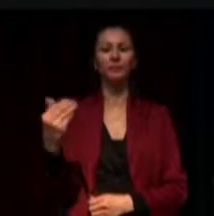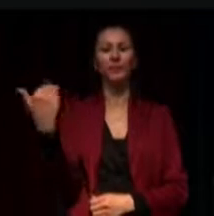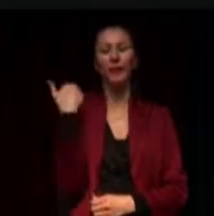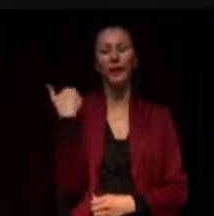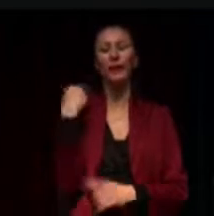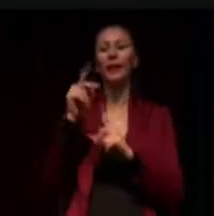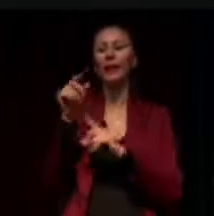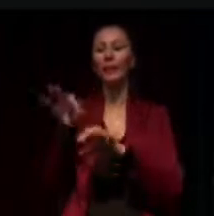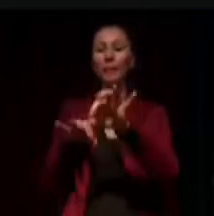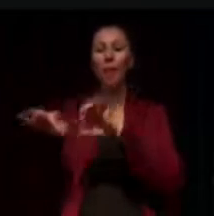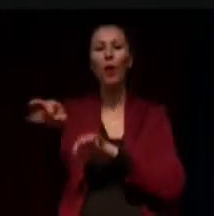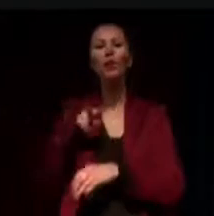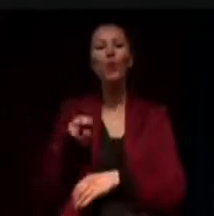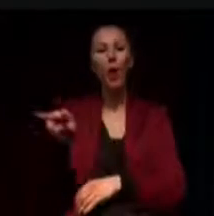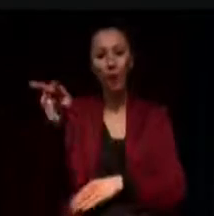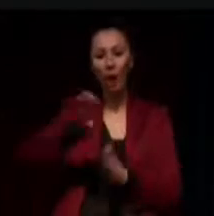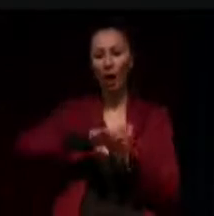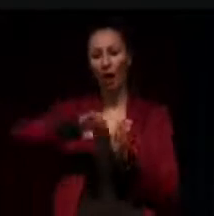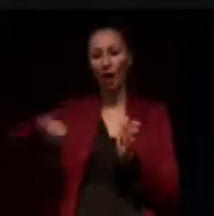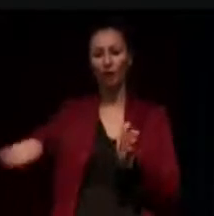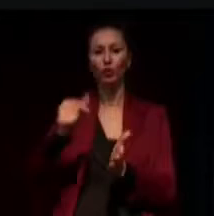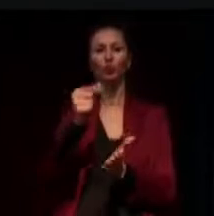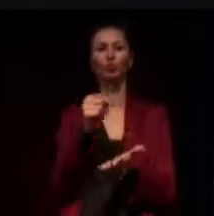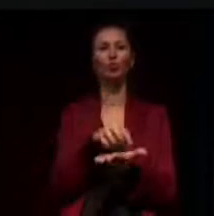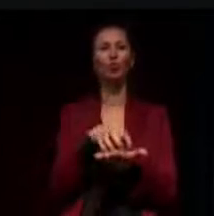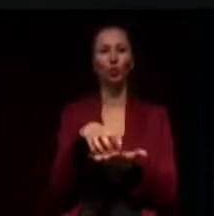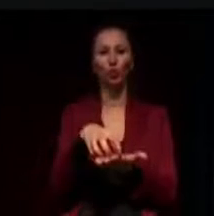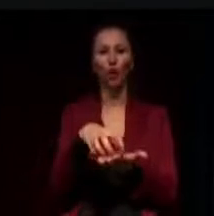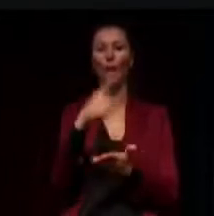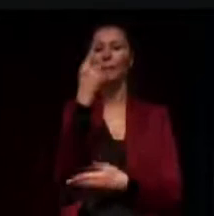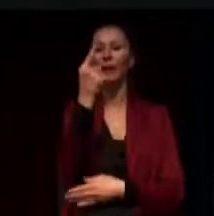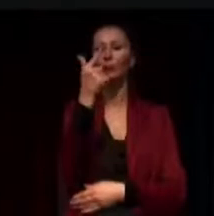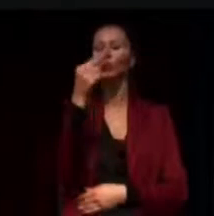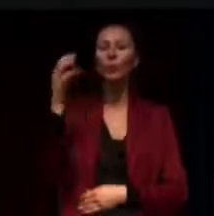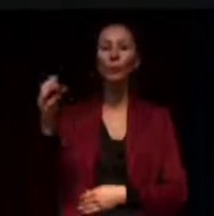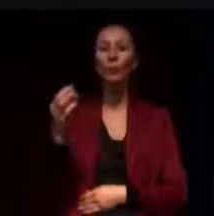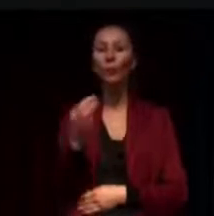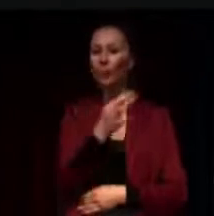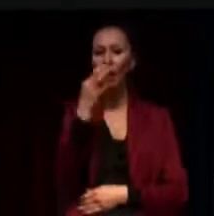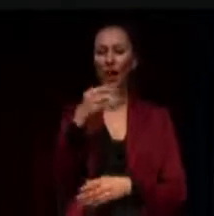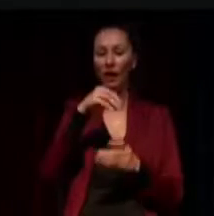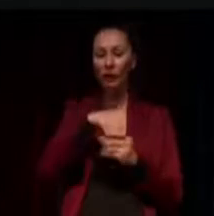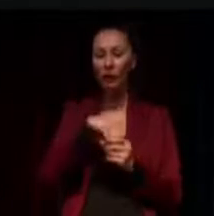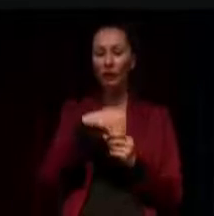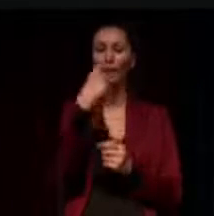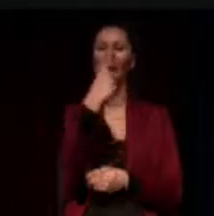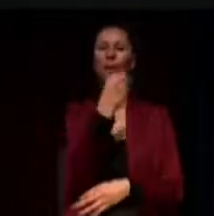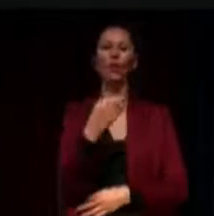yeni imar yolları ile ilgili ayrılmış bütçe. 1,5 milyarın içerisinde 1 milyon.